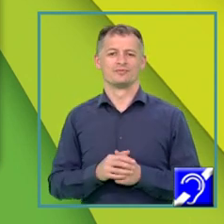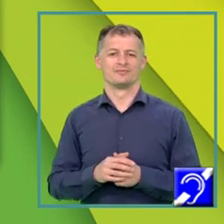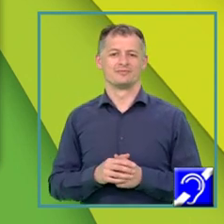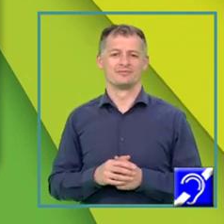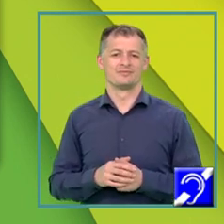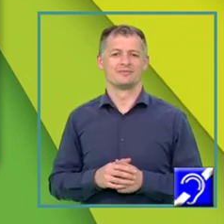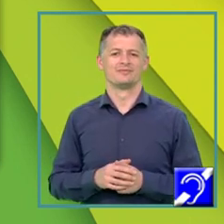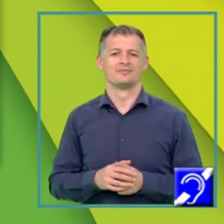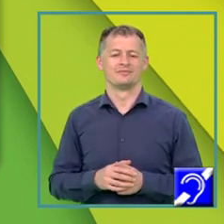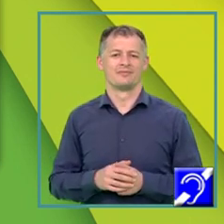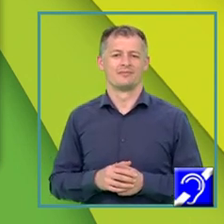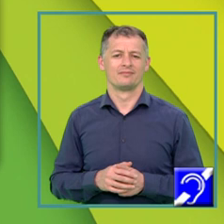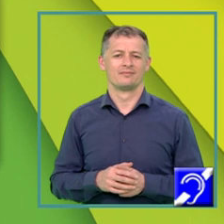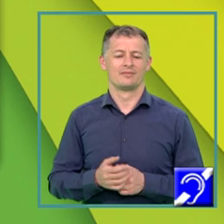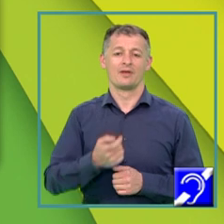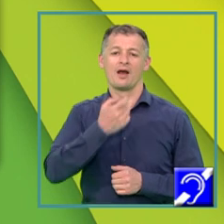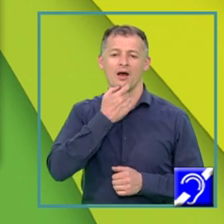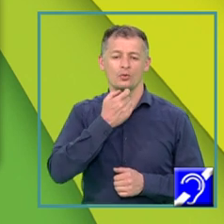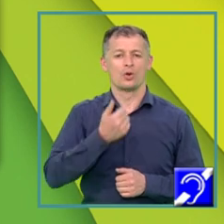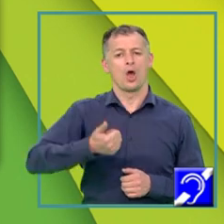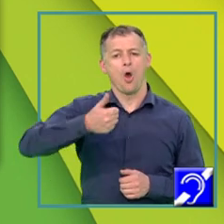asta ce înseamnă, de la